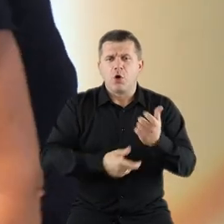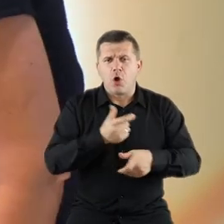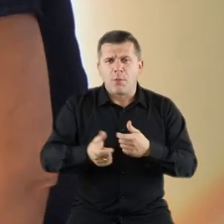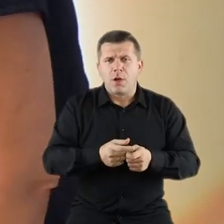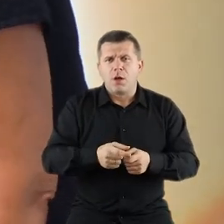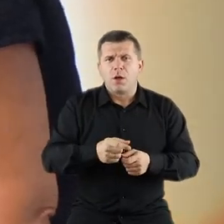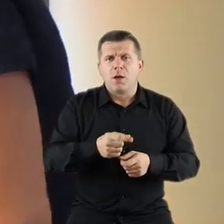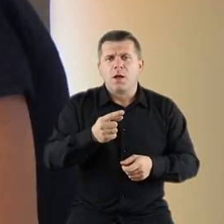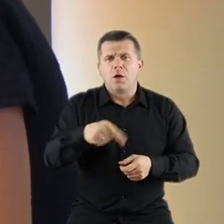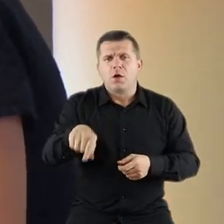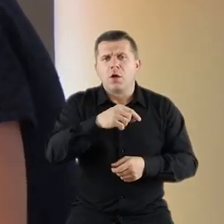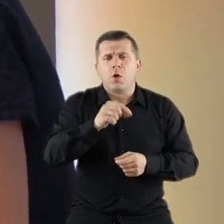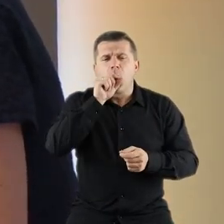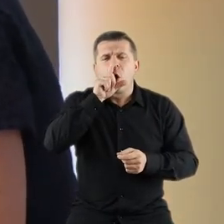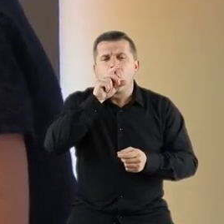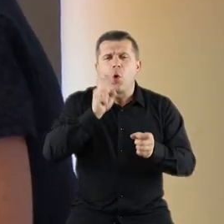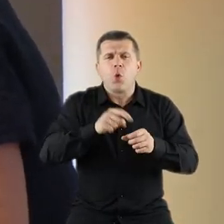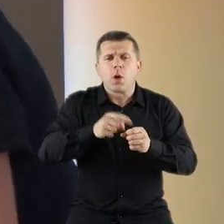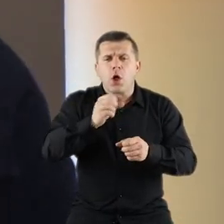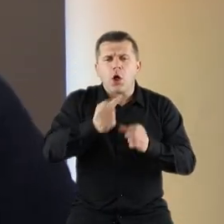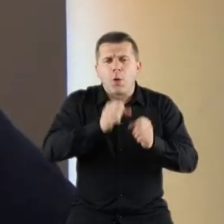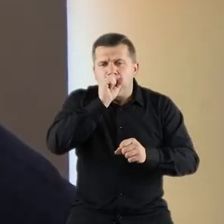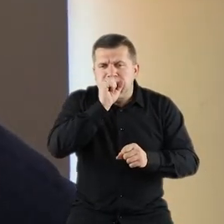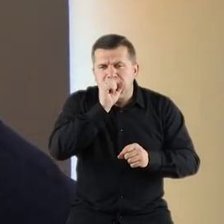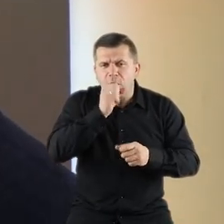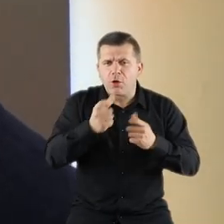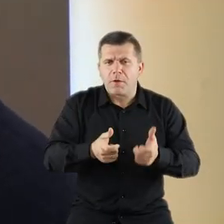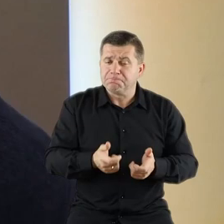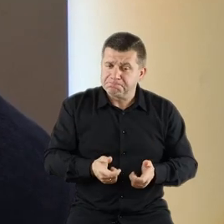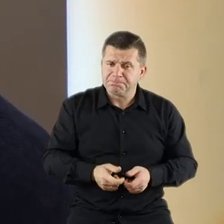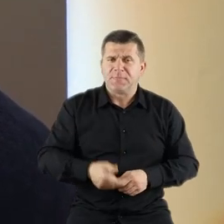i dmuchać gospodarzom w otwarty dziób ptaka